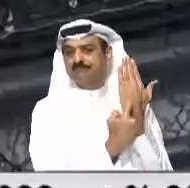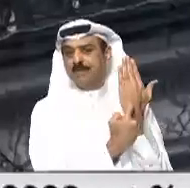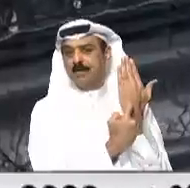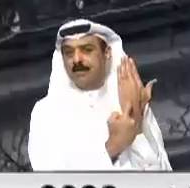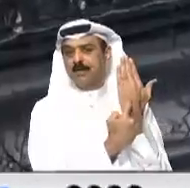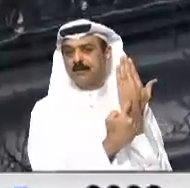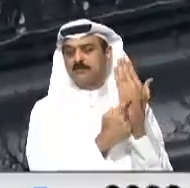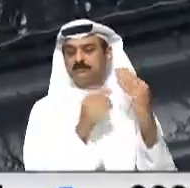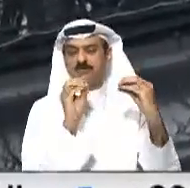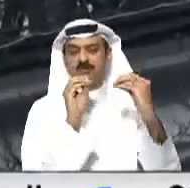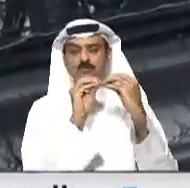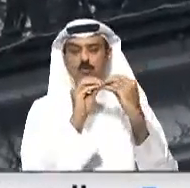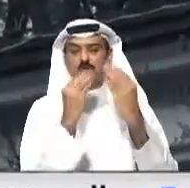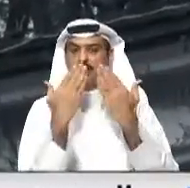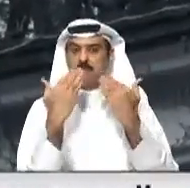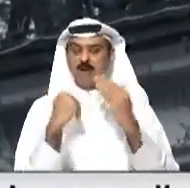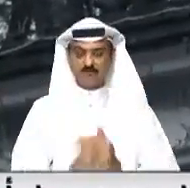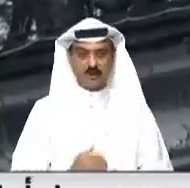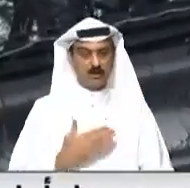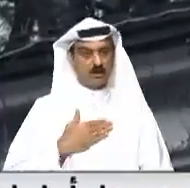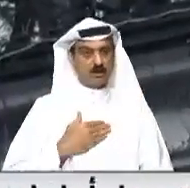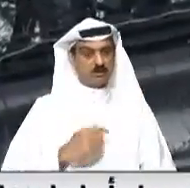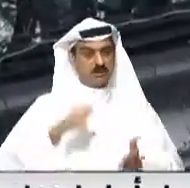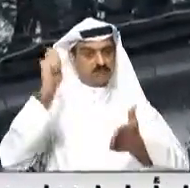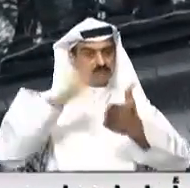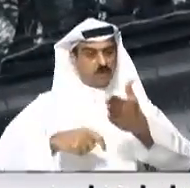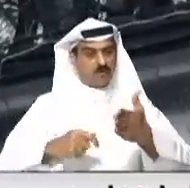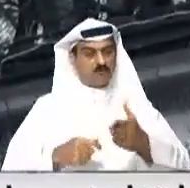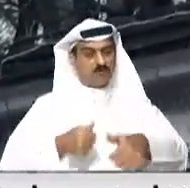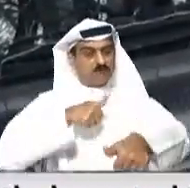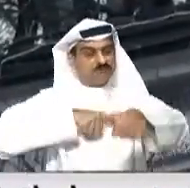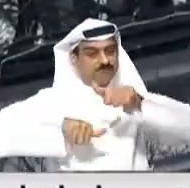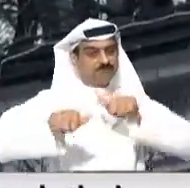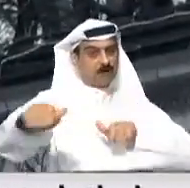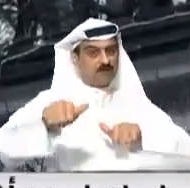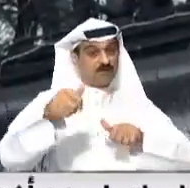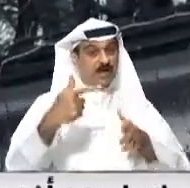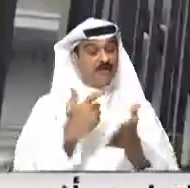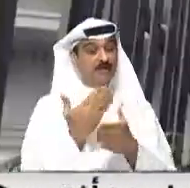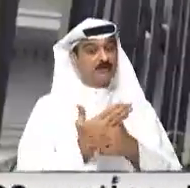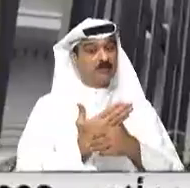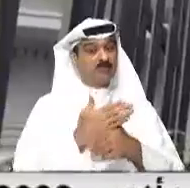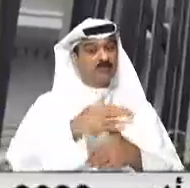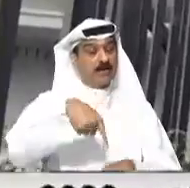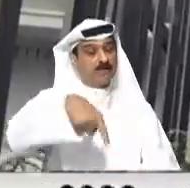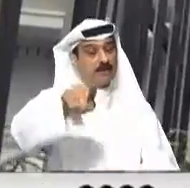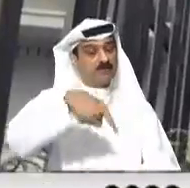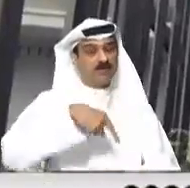أوسلو، ووعدت بإجراءات انتقامية ردا على هذه الخطوة.